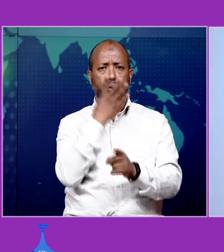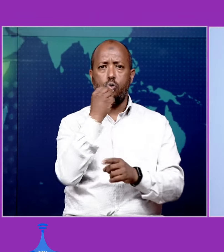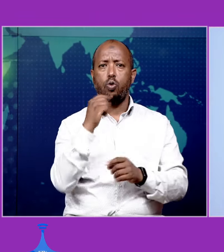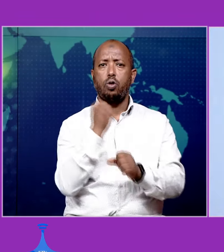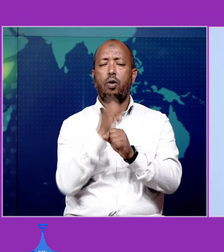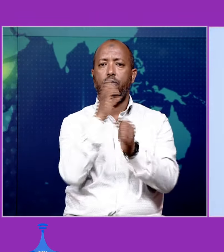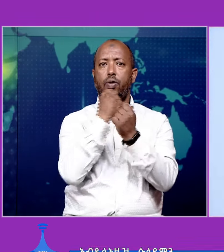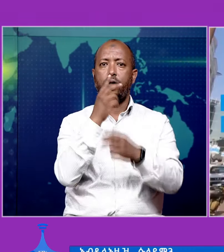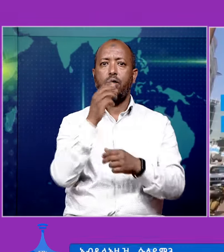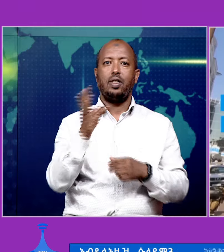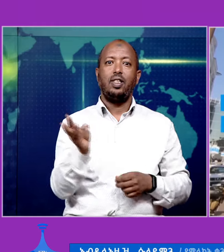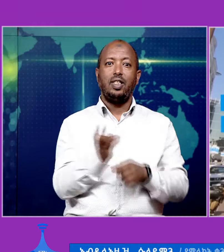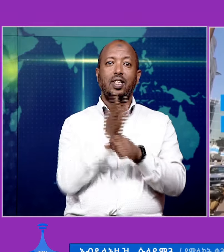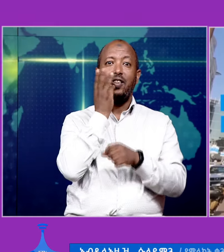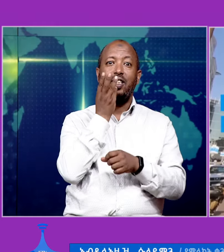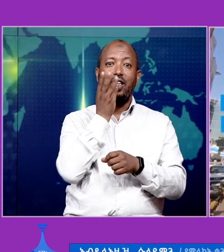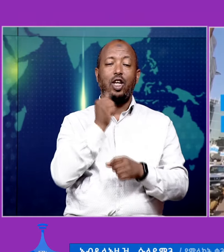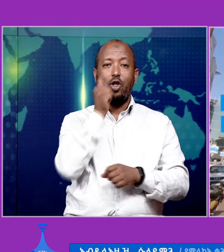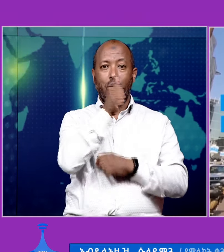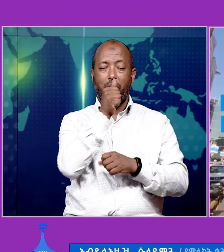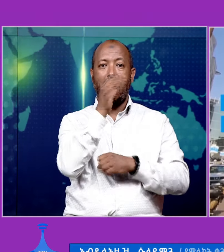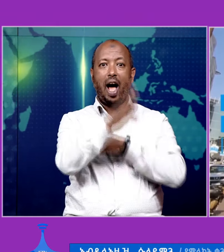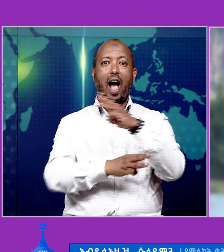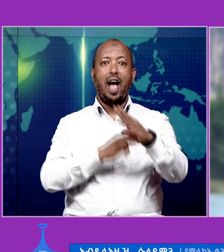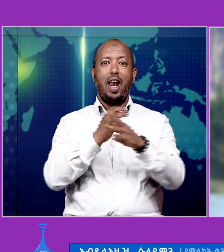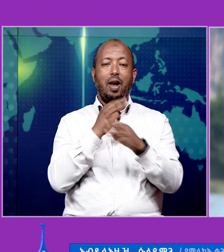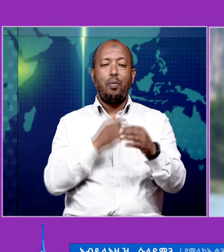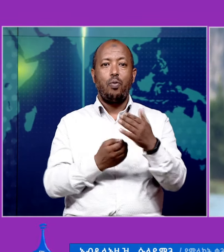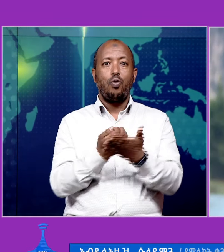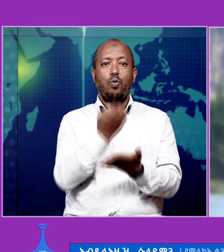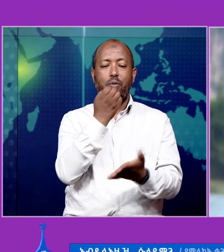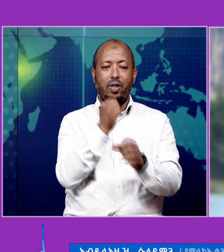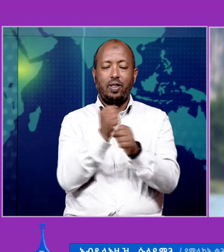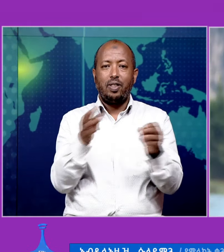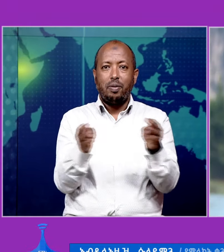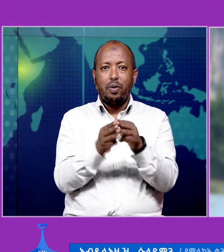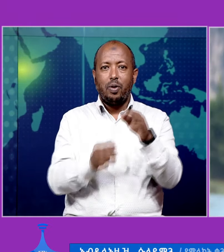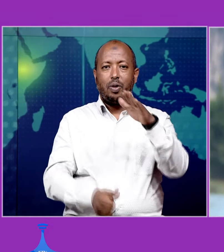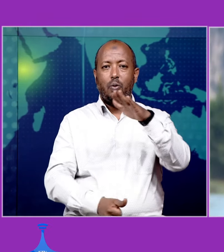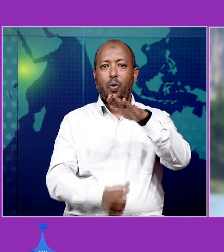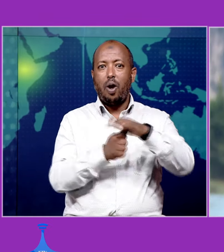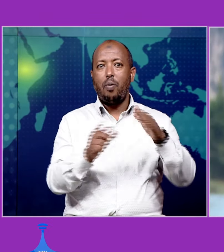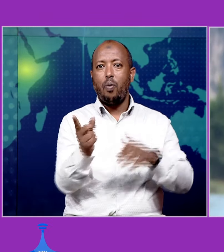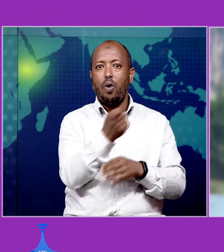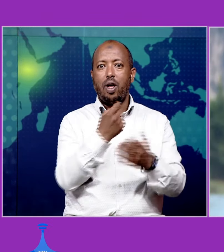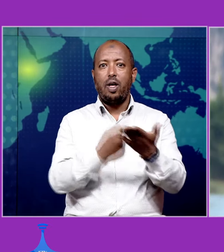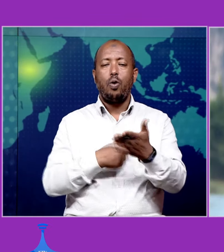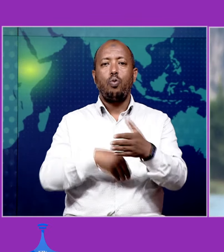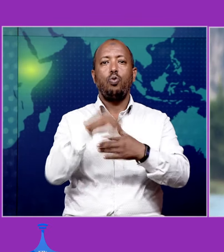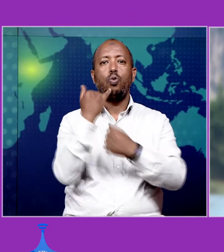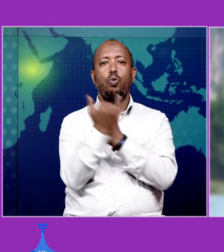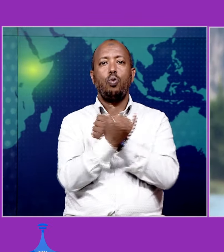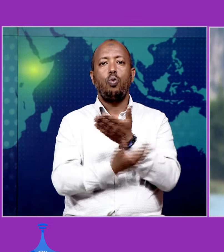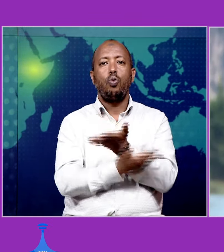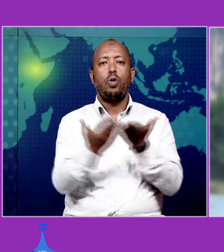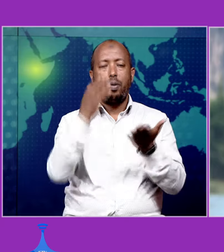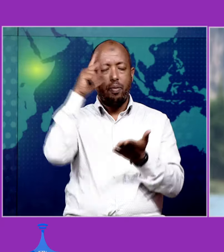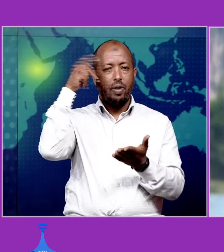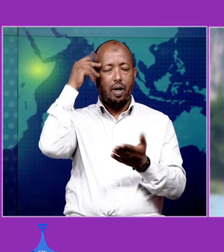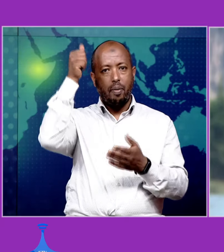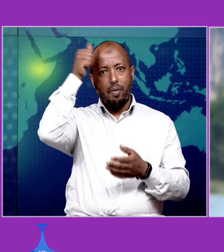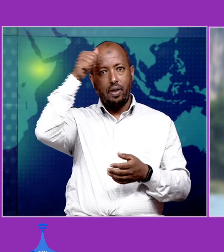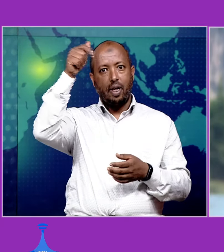ኢትዮጵያ የዓለም ኢኮኖሚ ስብስብ አባል የሆነችበት ሂደት በውጭ ግንኙነት ውጤታማ ስራ የተከናወነበት መሆኑን የውጭ ጉዳይ ሚኒስትሩ አምባሳደር